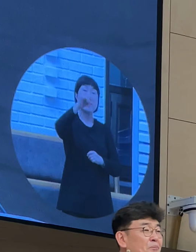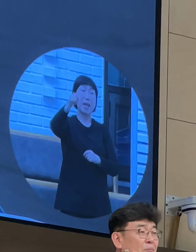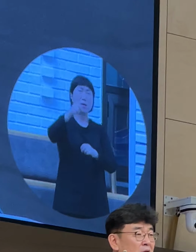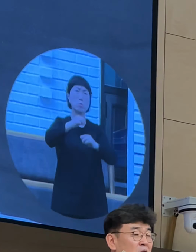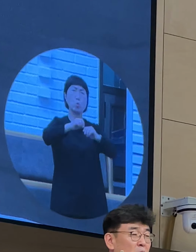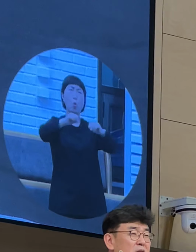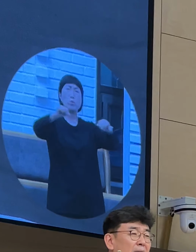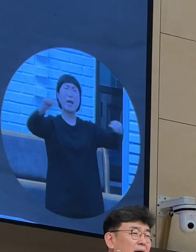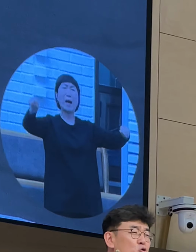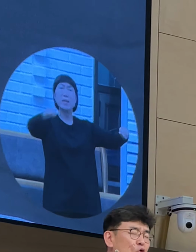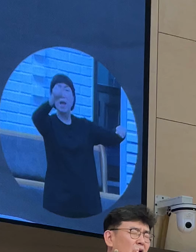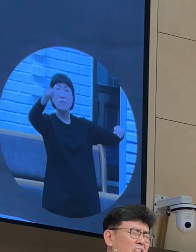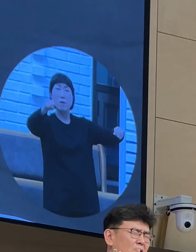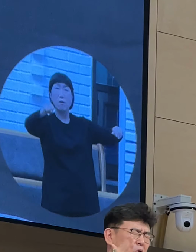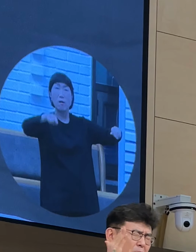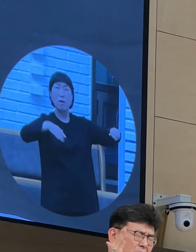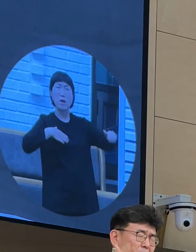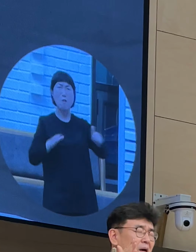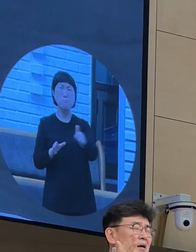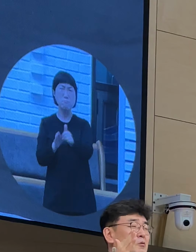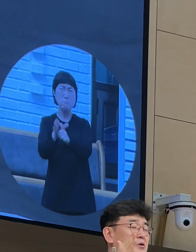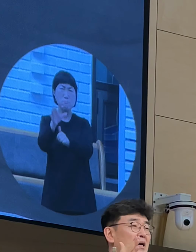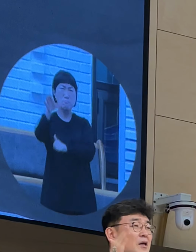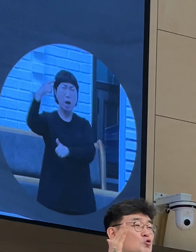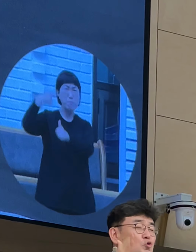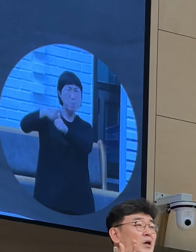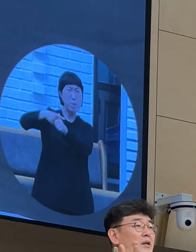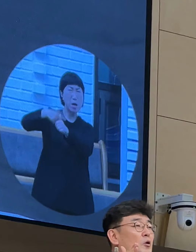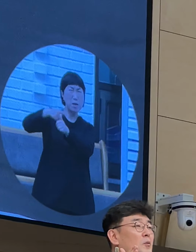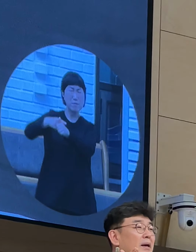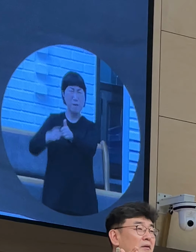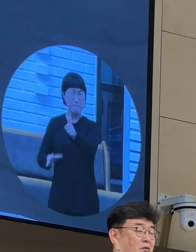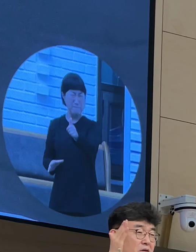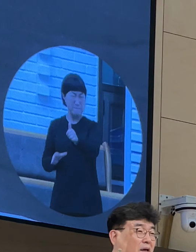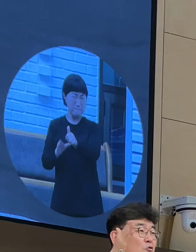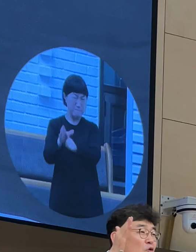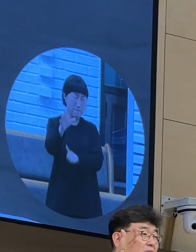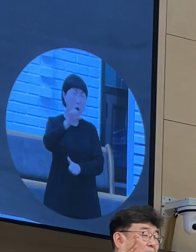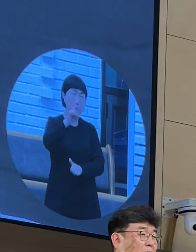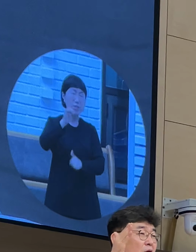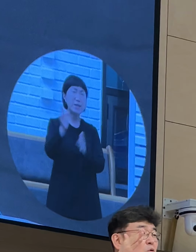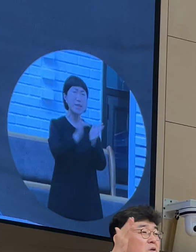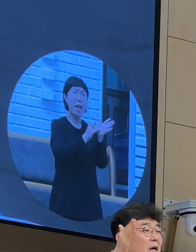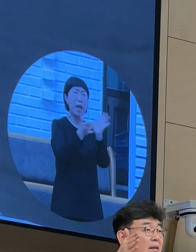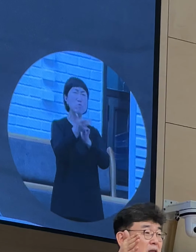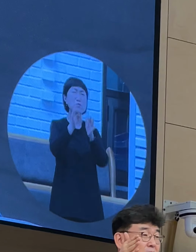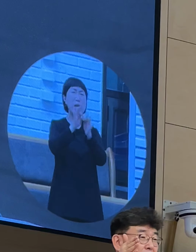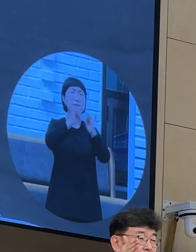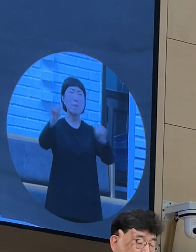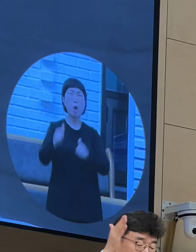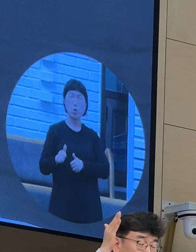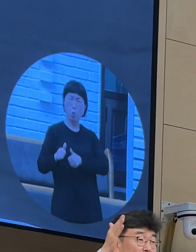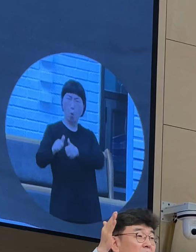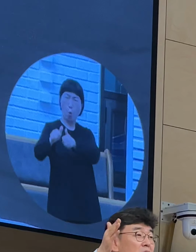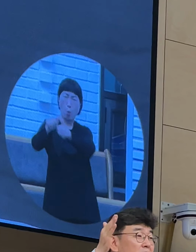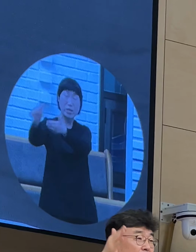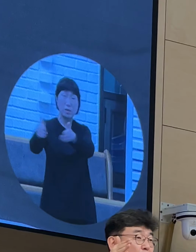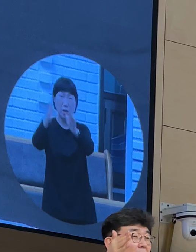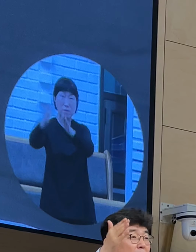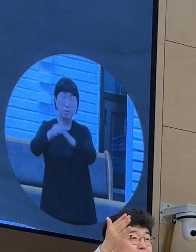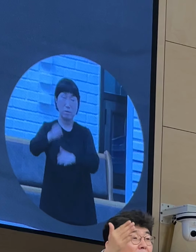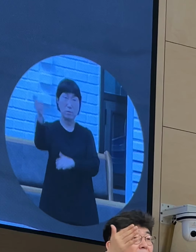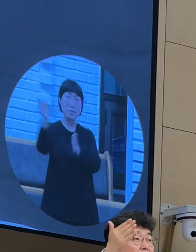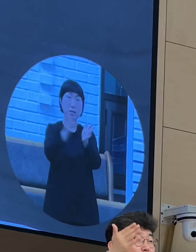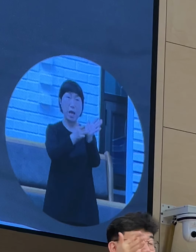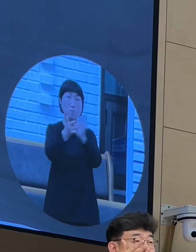길에서입니다. 그것도 자기가 죽이겠다고 핍박하고 자기가 죽여야 된다고 말했던 그 예수의 사람들을 쫓아가는 그 길에 바로 그